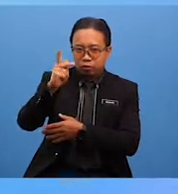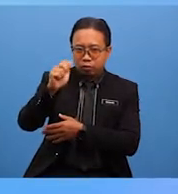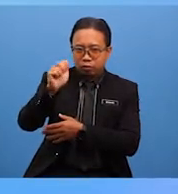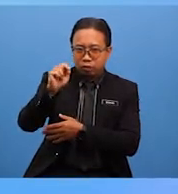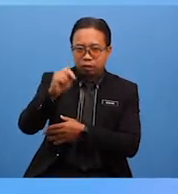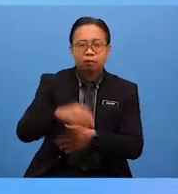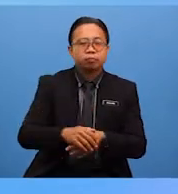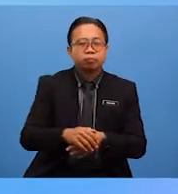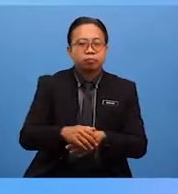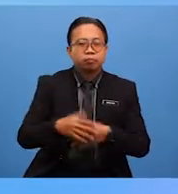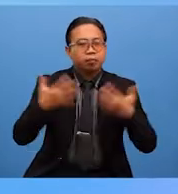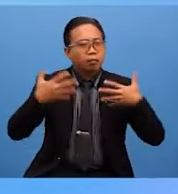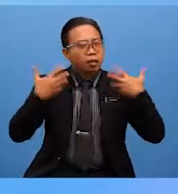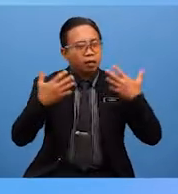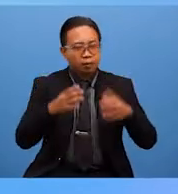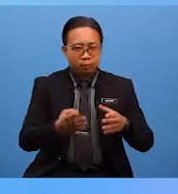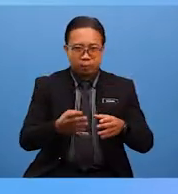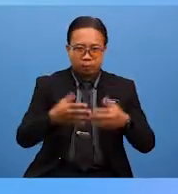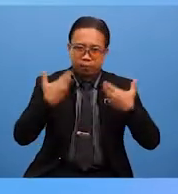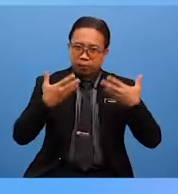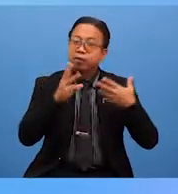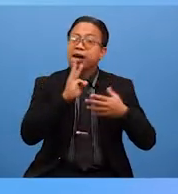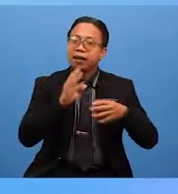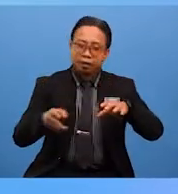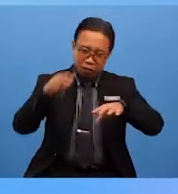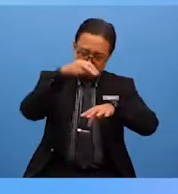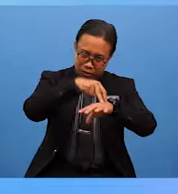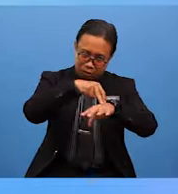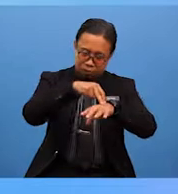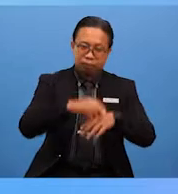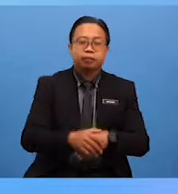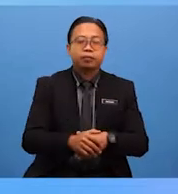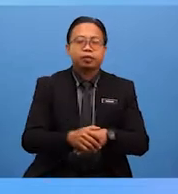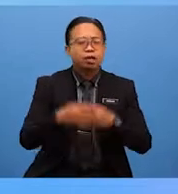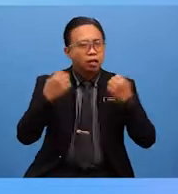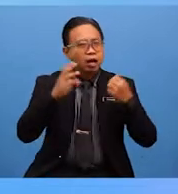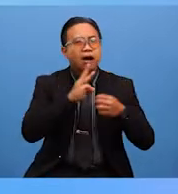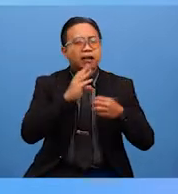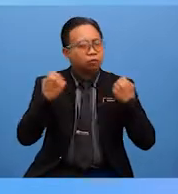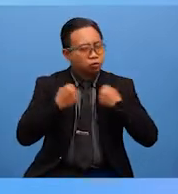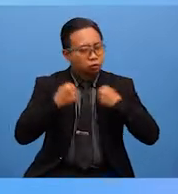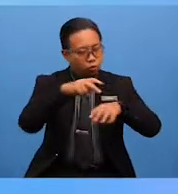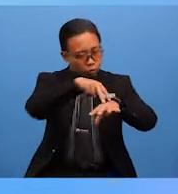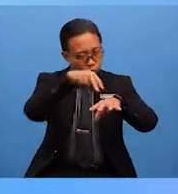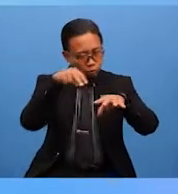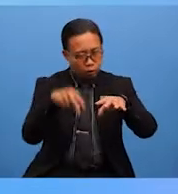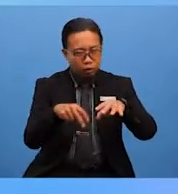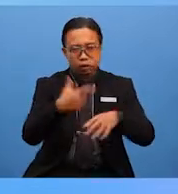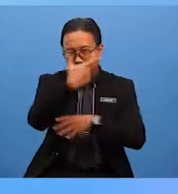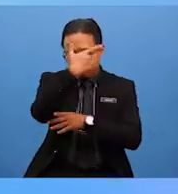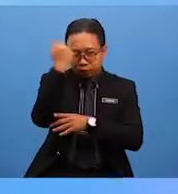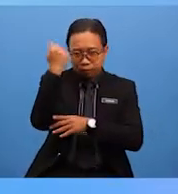liar yang panas naik ke atas mereka lebih dalil yang sejuk Turun ke bawah akibat